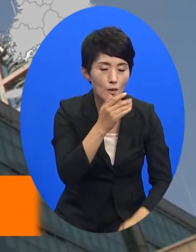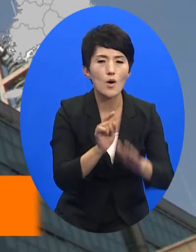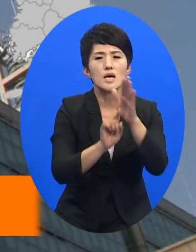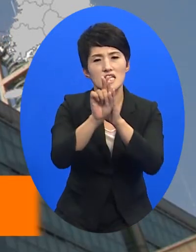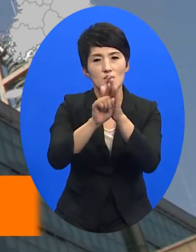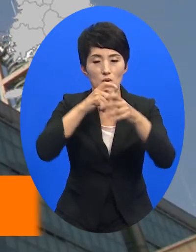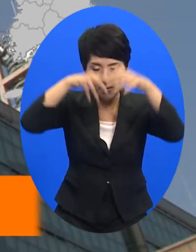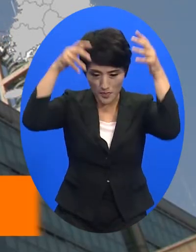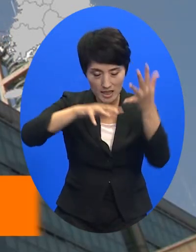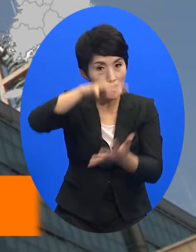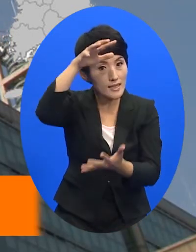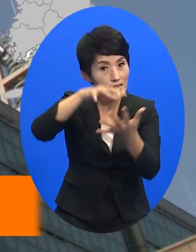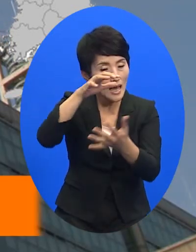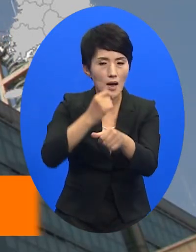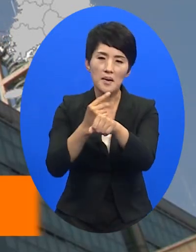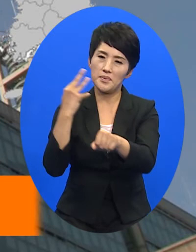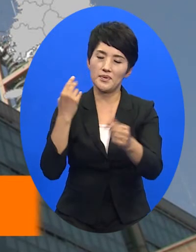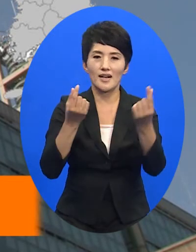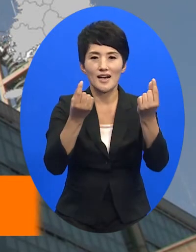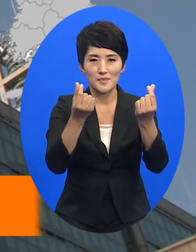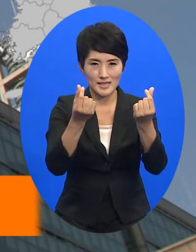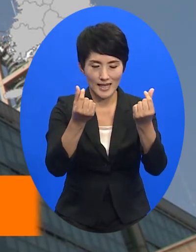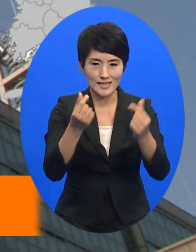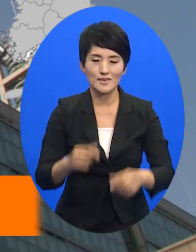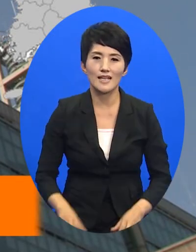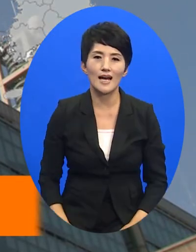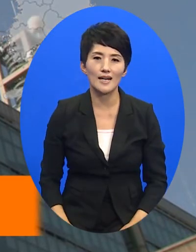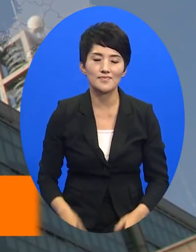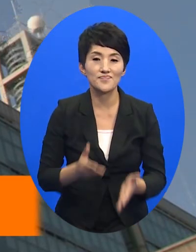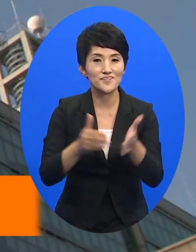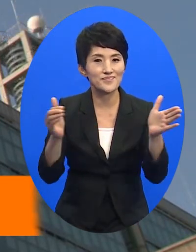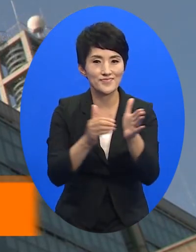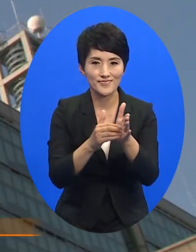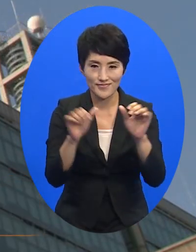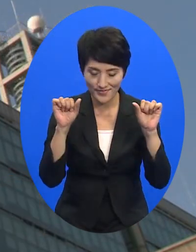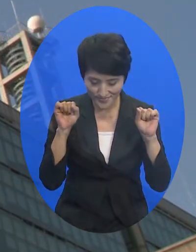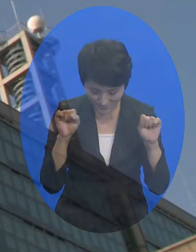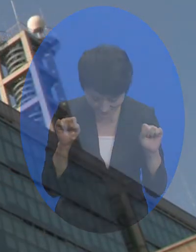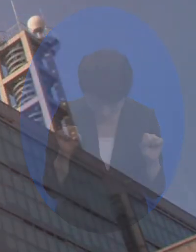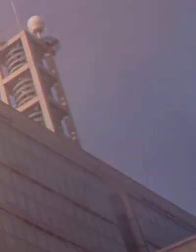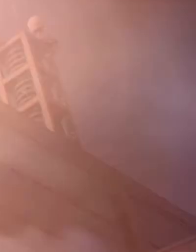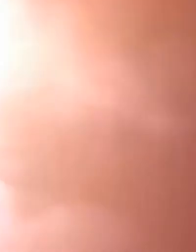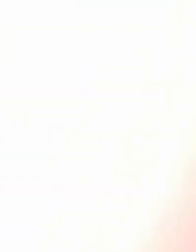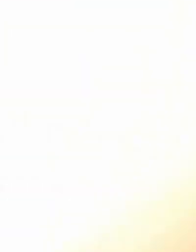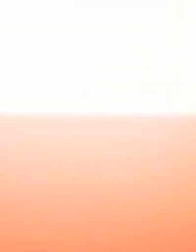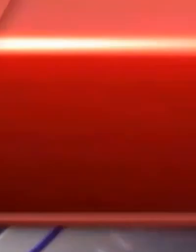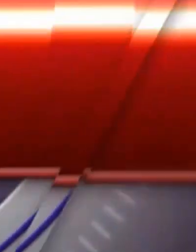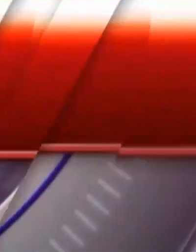기온과 강수량 모두 평년과 비슷하겠습니다. 지금까지 일기예보였습니다.